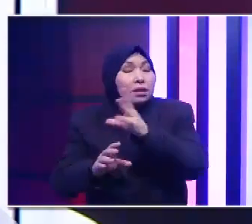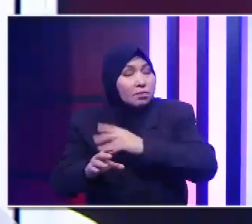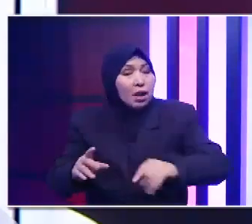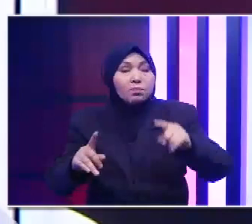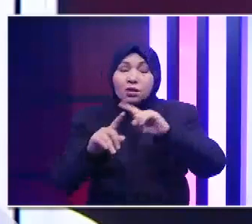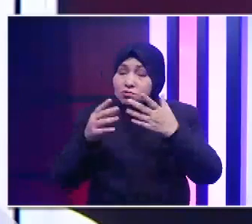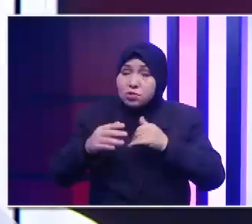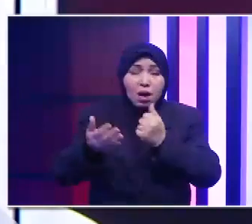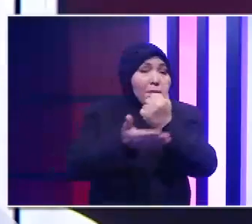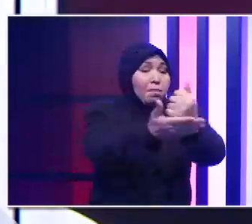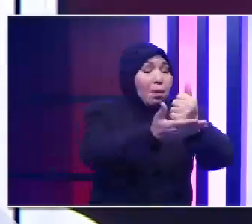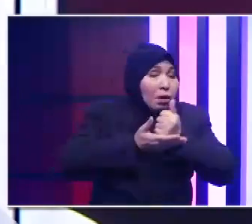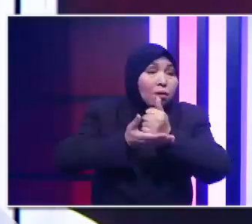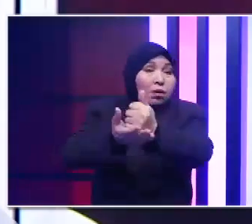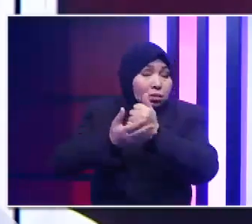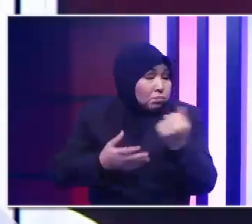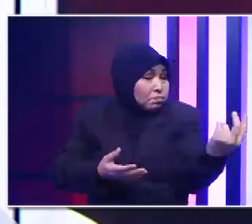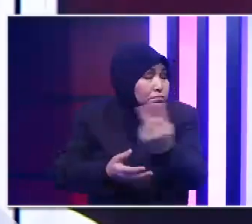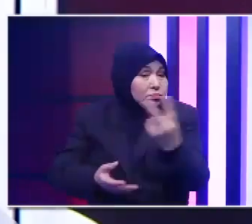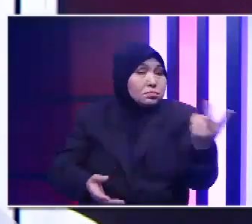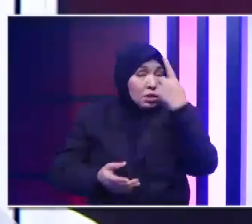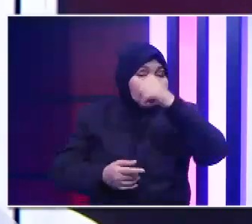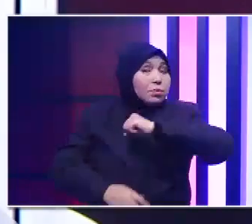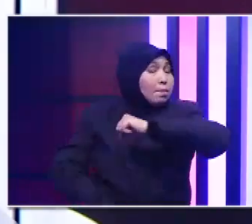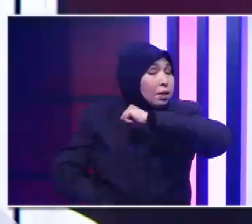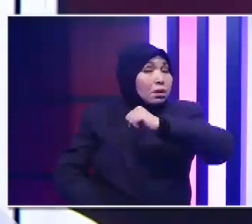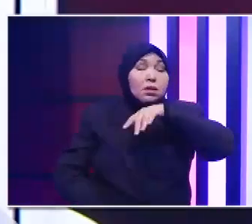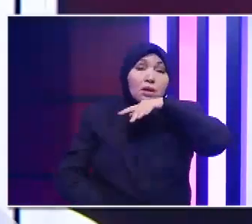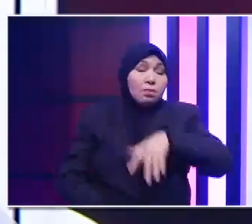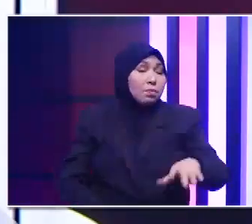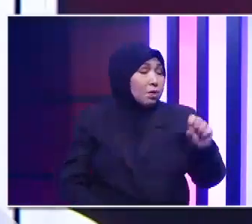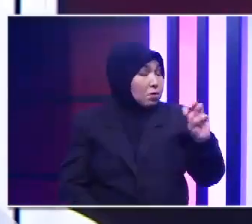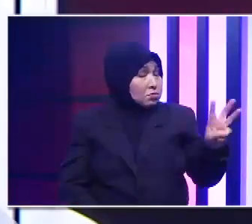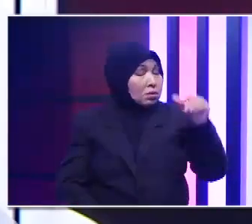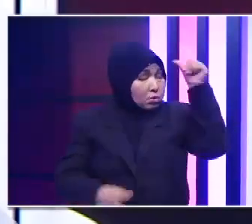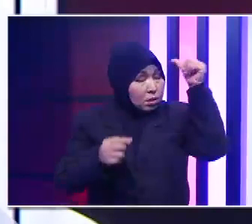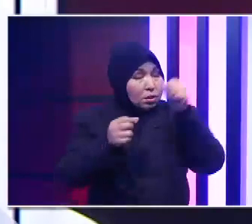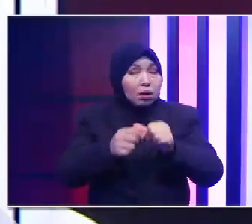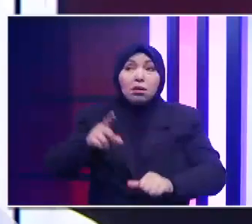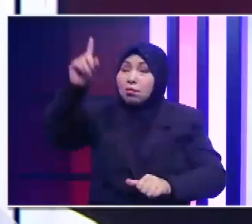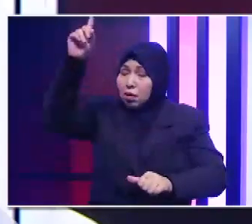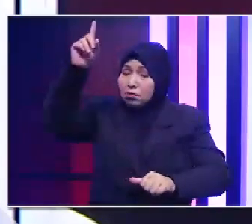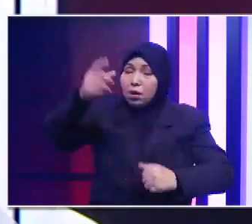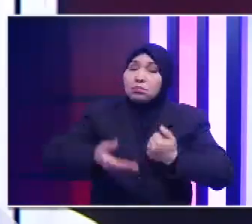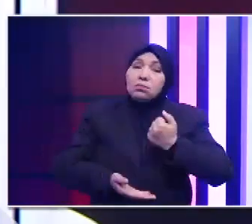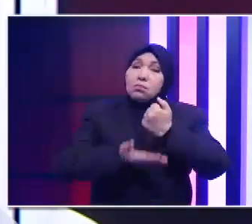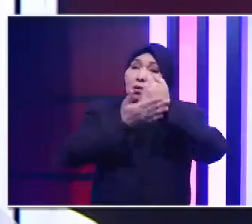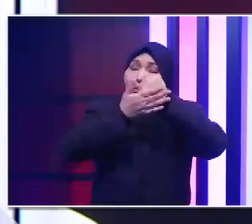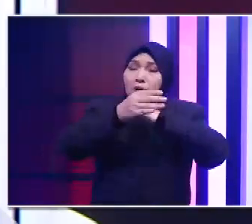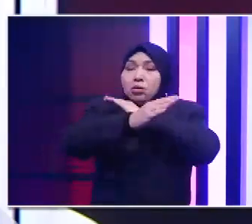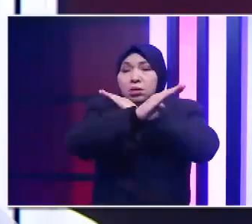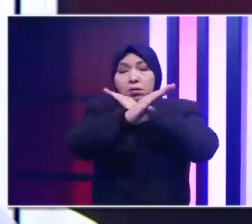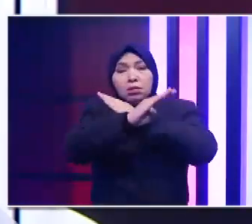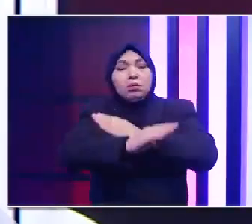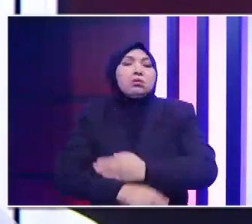kamu membantu saling bantu-membantu kamu modul untuk menentang Nabi Sallallahu Alaihi wasallama ke ingat Allah adalah penolongnya Jibril